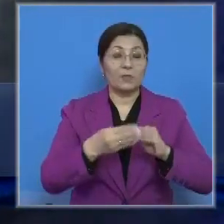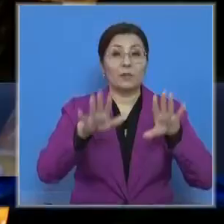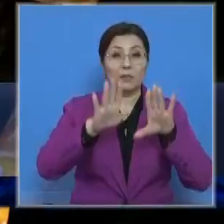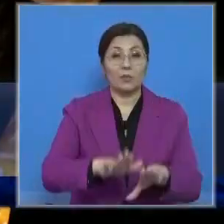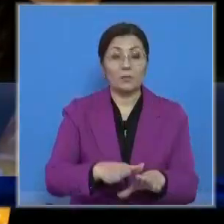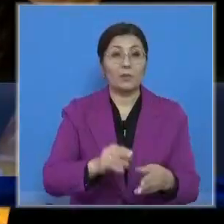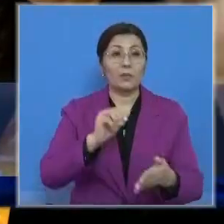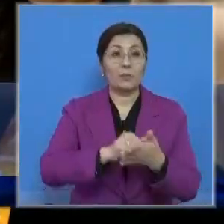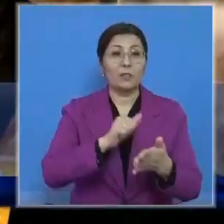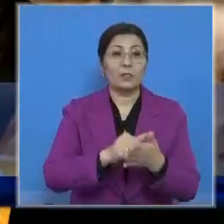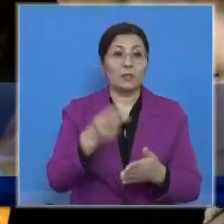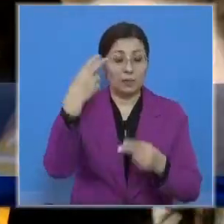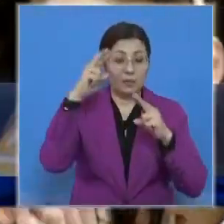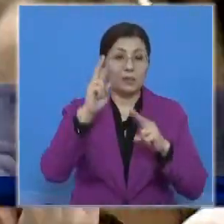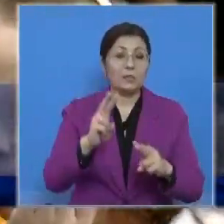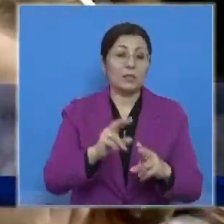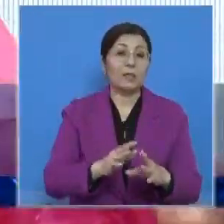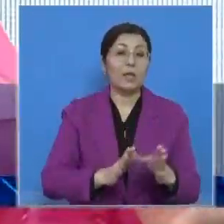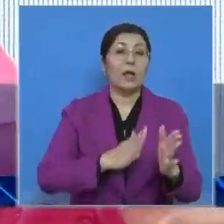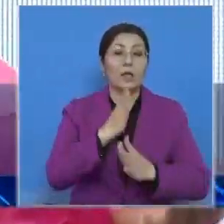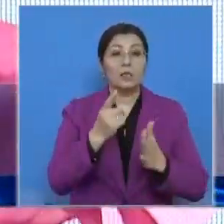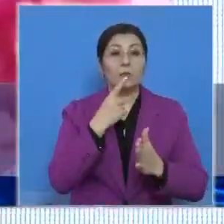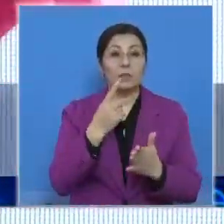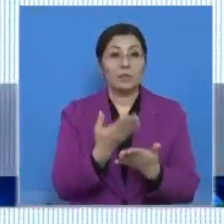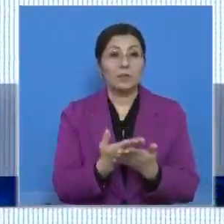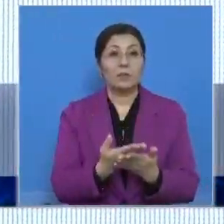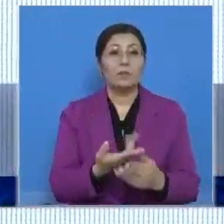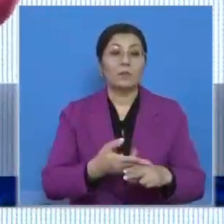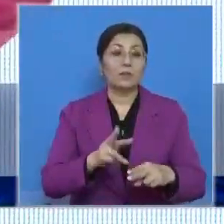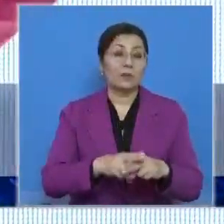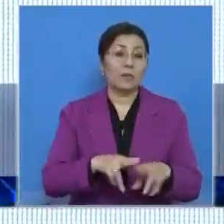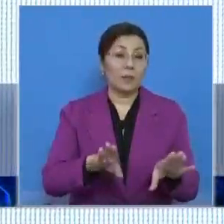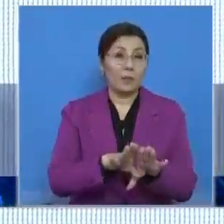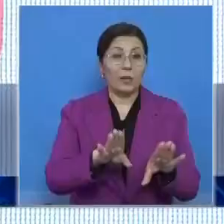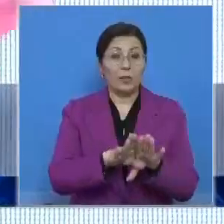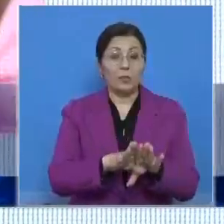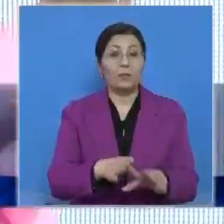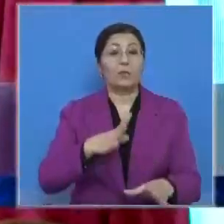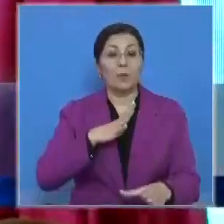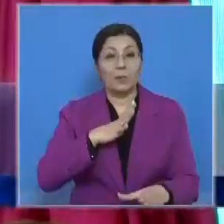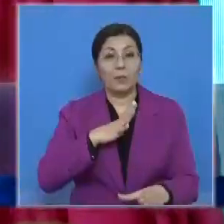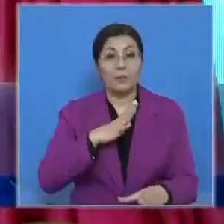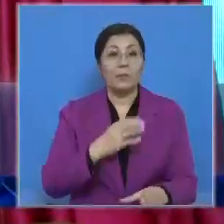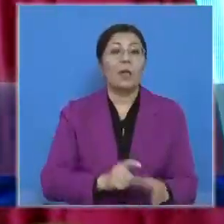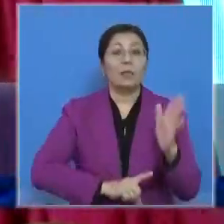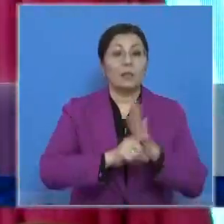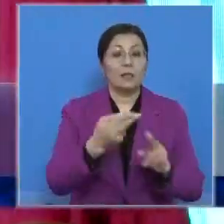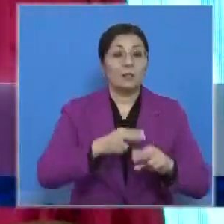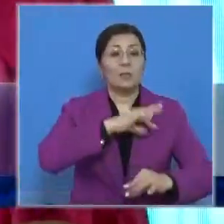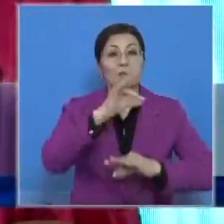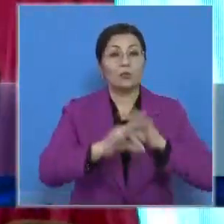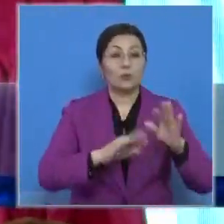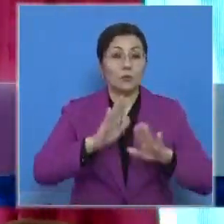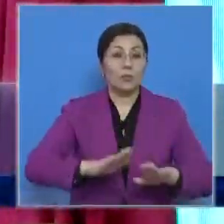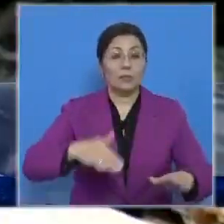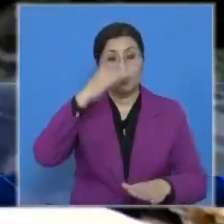причины являются незнание языка жестов что и приводит к недопониманию Именно поэтому и был создан Данный проект чтобы родители